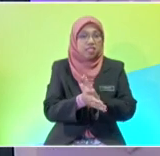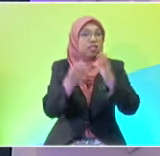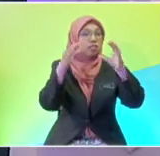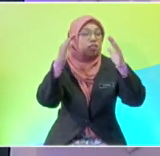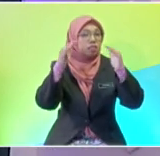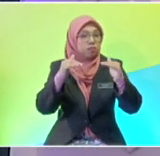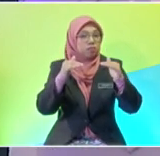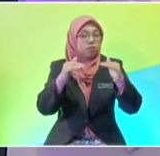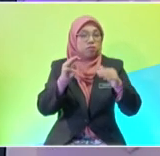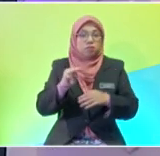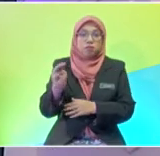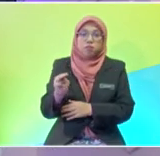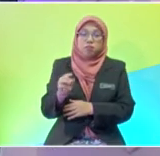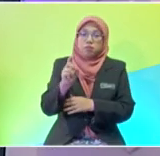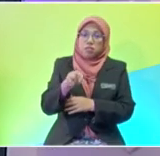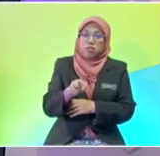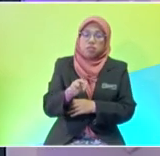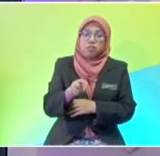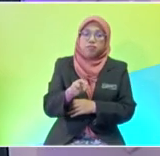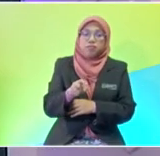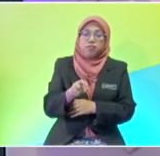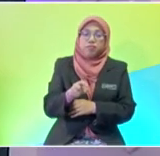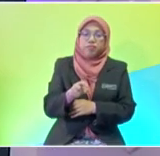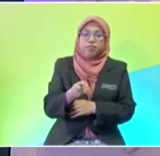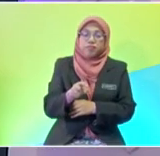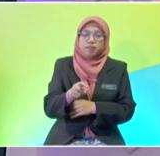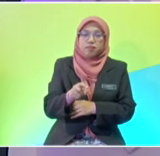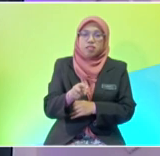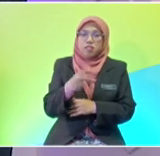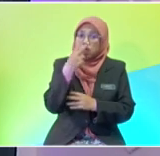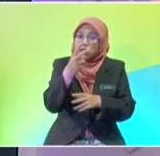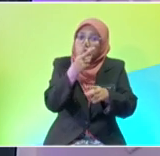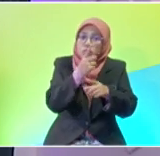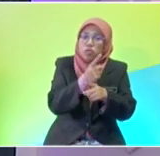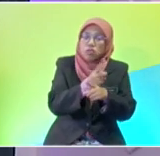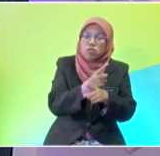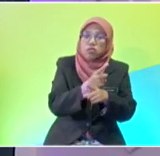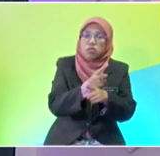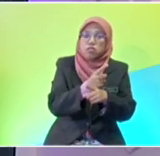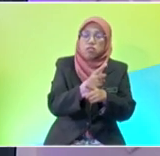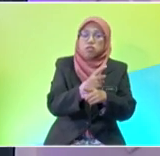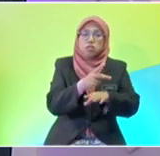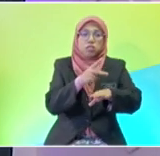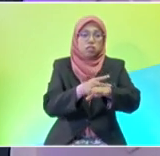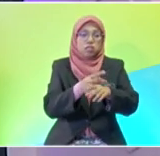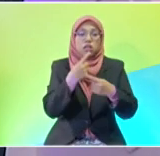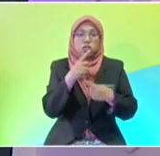murid-murid berhati-hati berhati-hati ketika menjawab